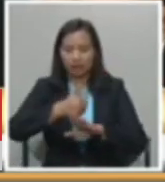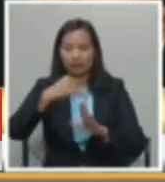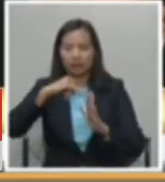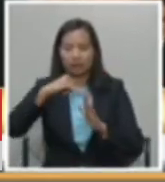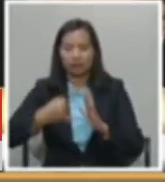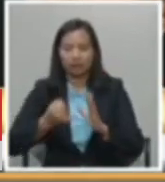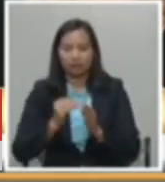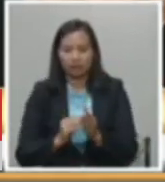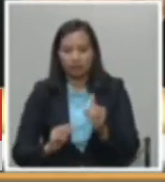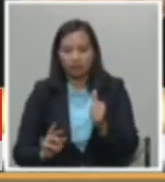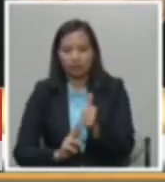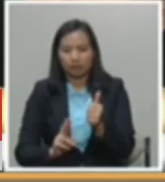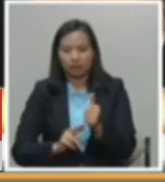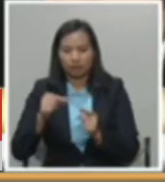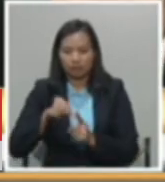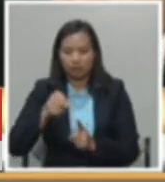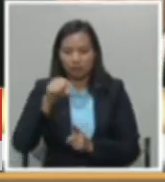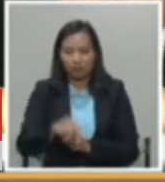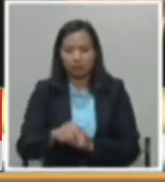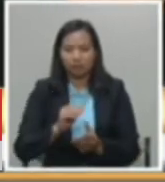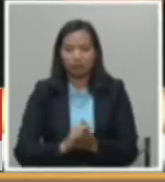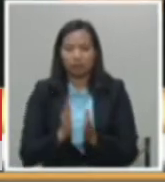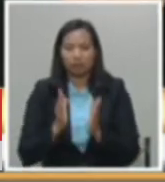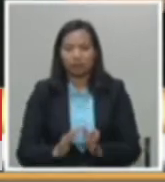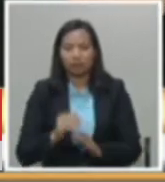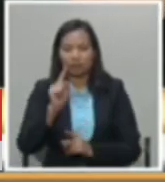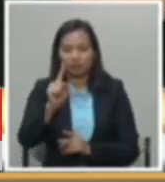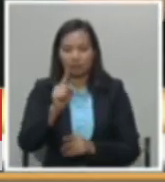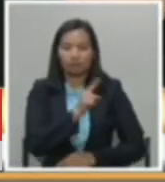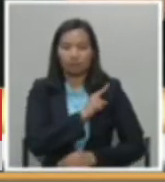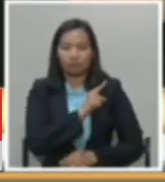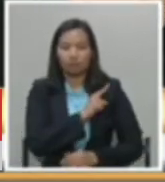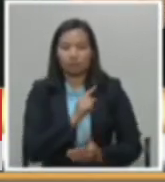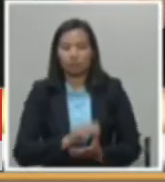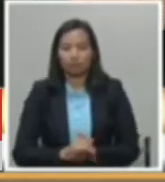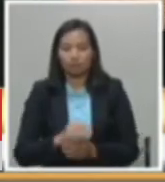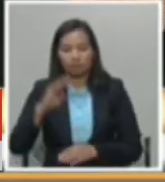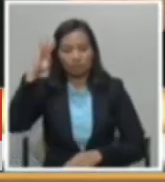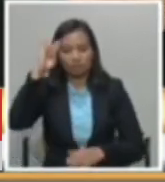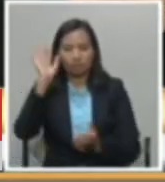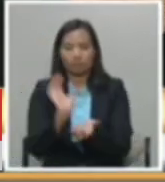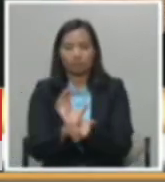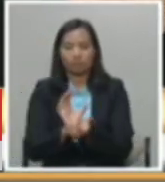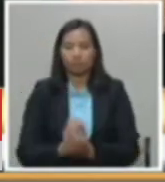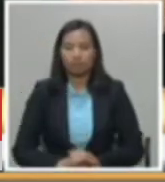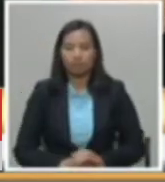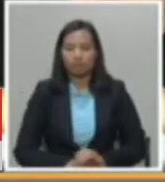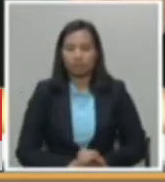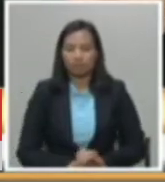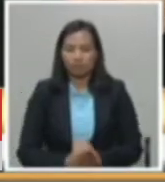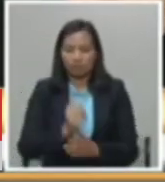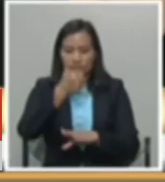องลงไปผู้ว่าต้องสั่งอีกคนหนึ่งที่รับผิดชอบโดยตรงก็คือตำรวจ